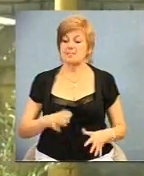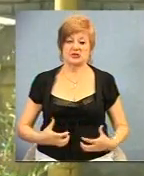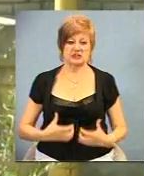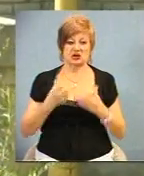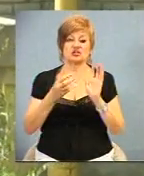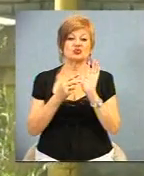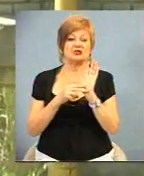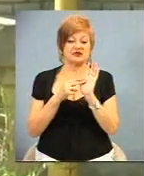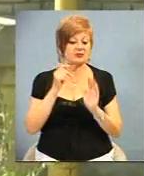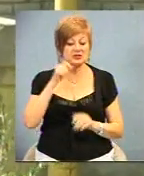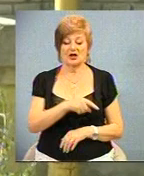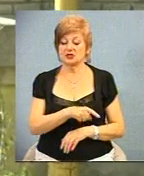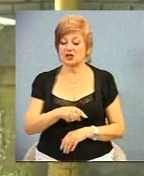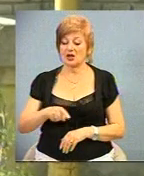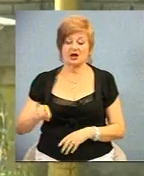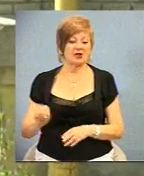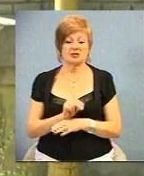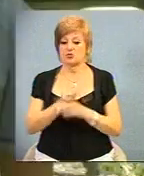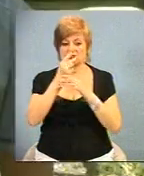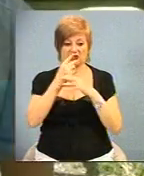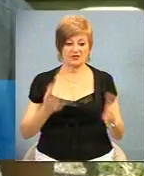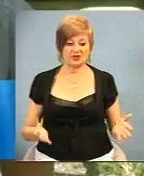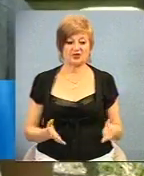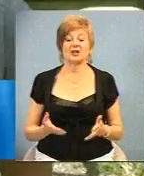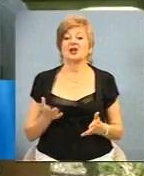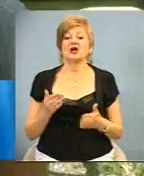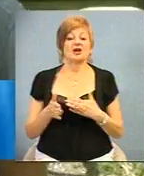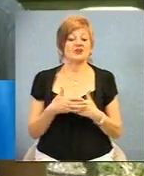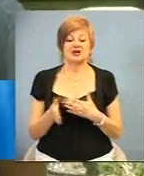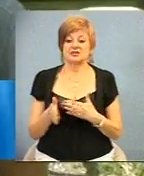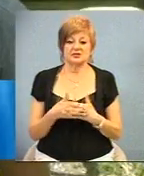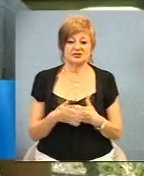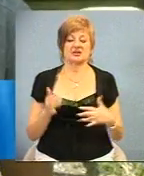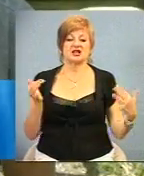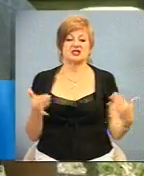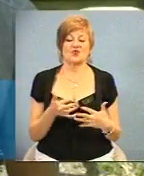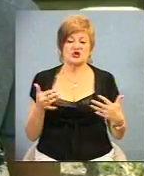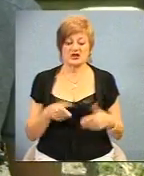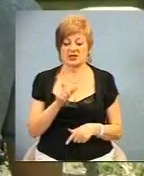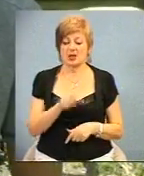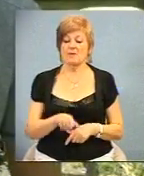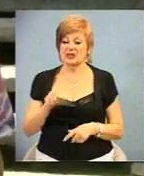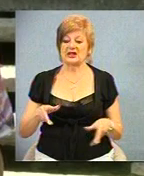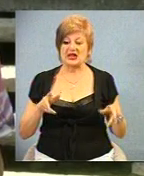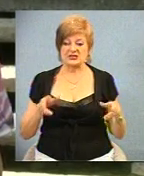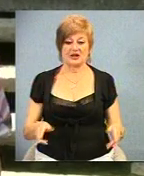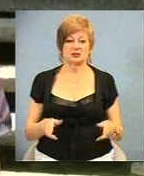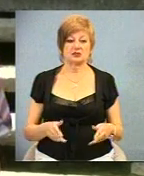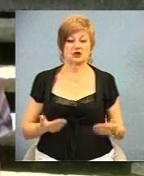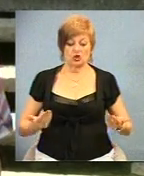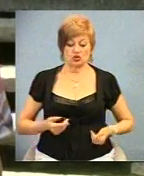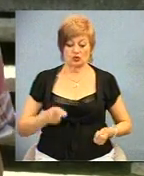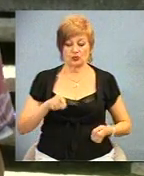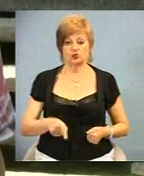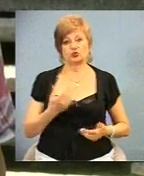році, ремонту не бачив кілька десятиліть. Цикл розбитий, рами не закриваються, зимою сквозняки, всі батареї отоплення зрізані. Проживаю в цьому